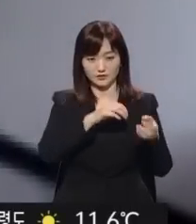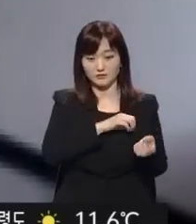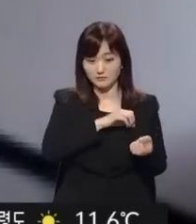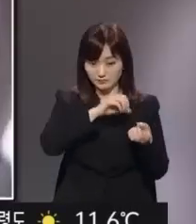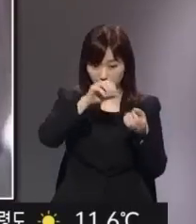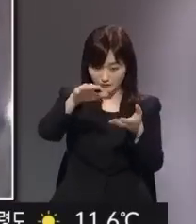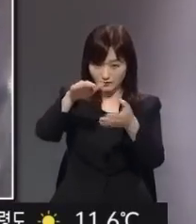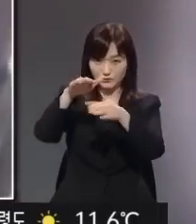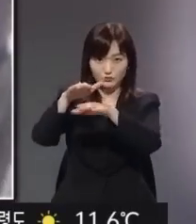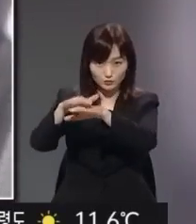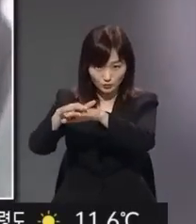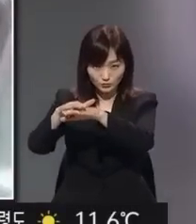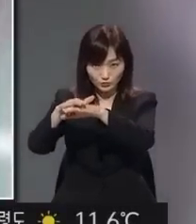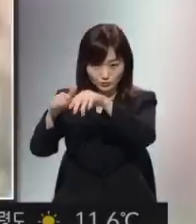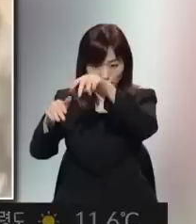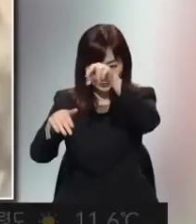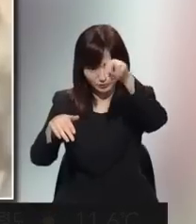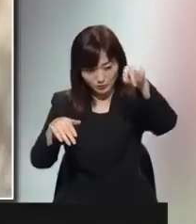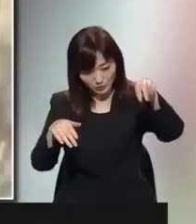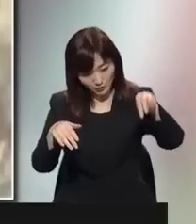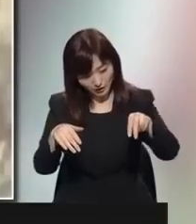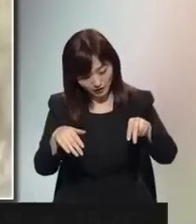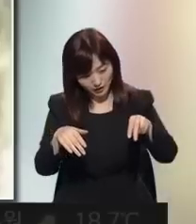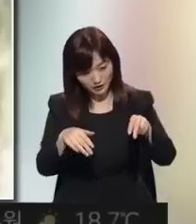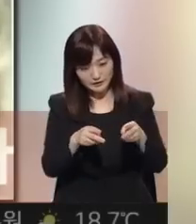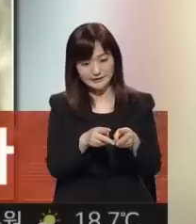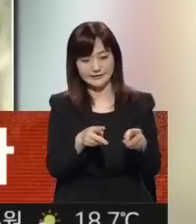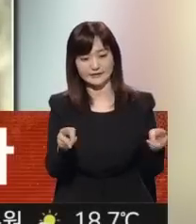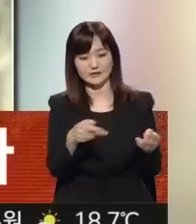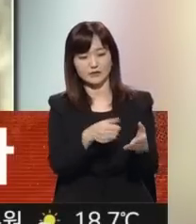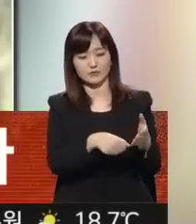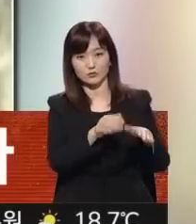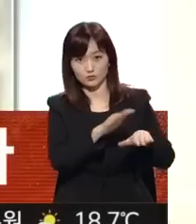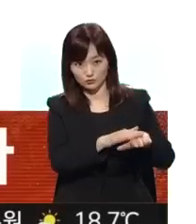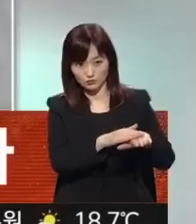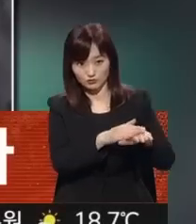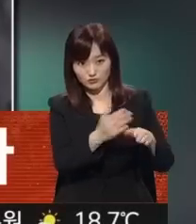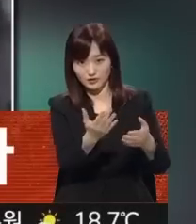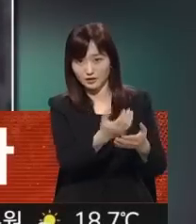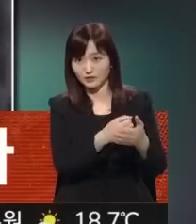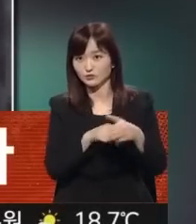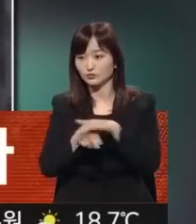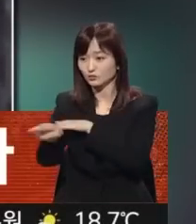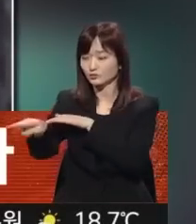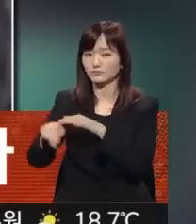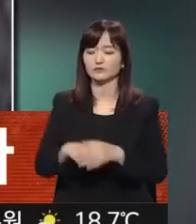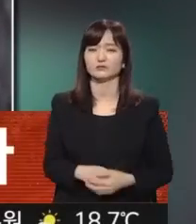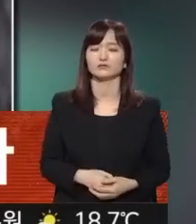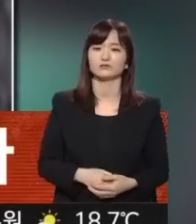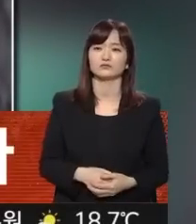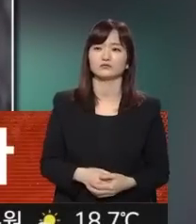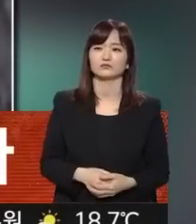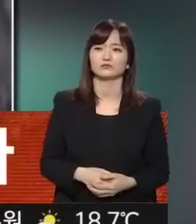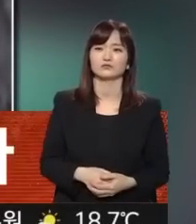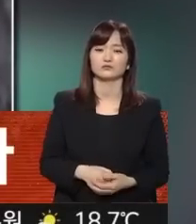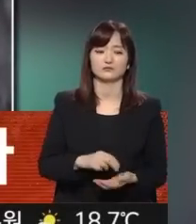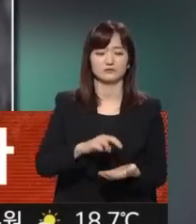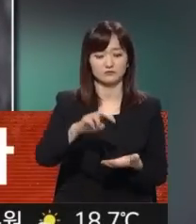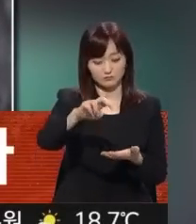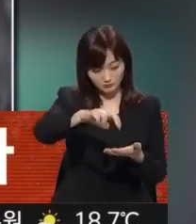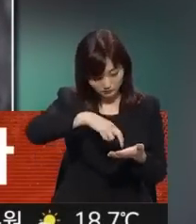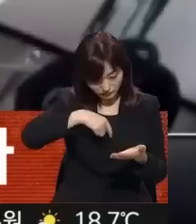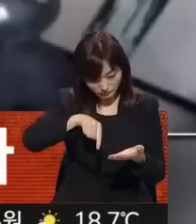택배 기사가 지금 2층에 있는 택배를 집어 간 겁니다이 사연을 올리신 분 같은 경우에는 문자 메시지로 택배 도착했다는 문자